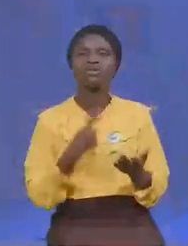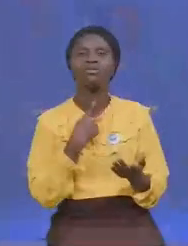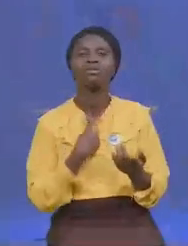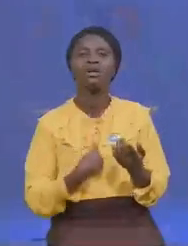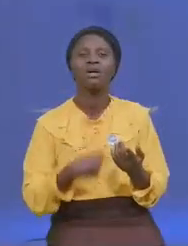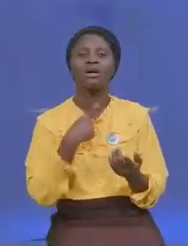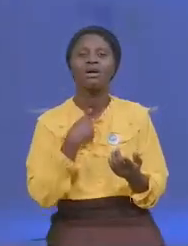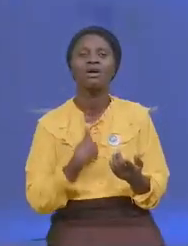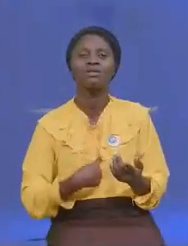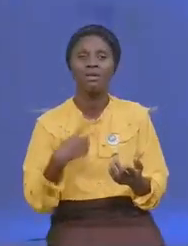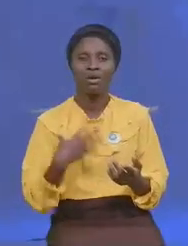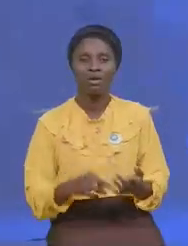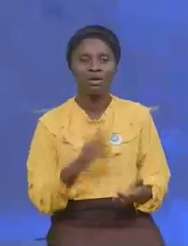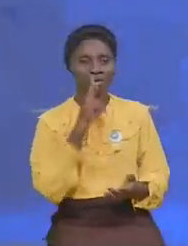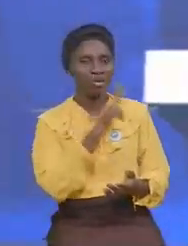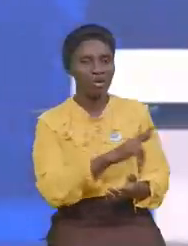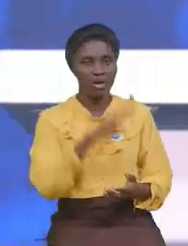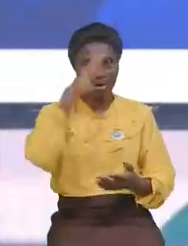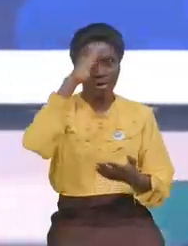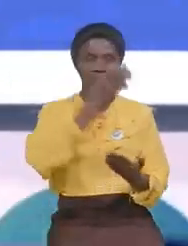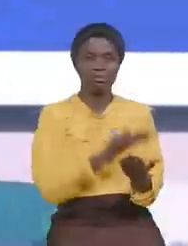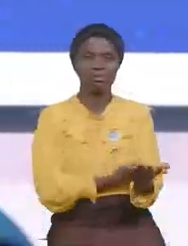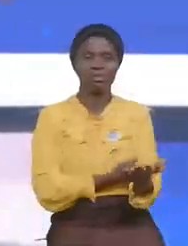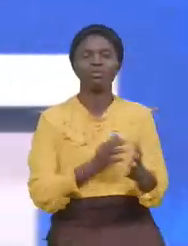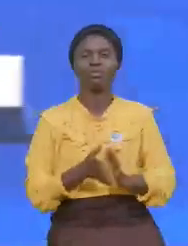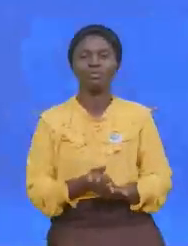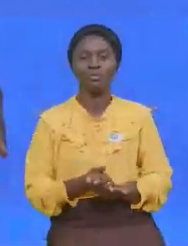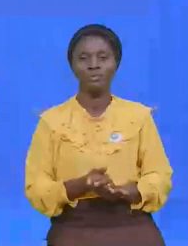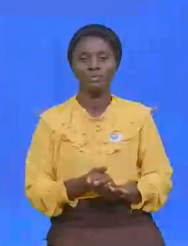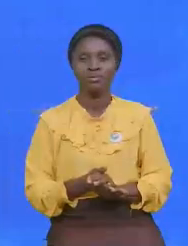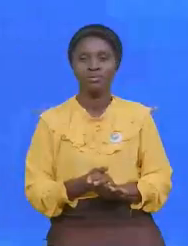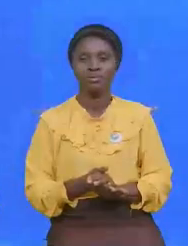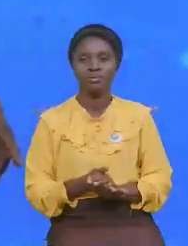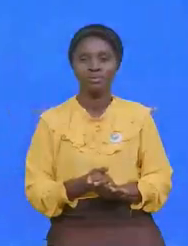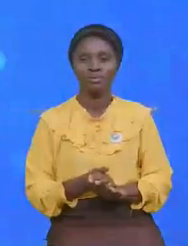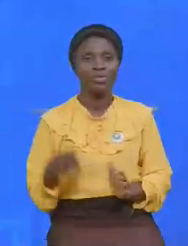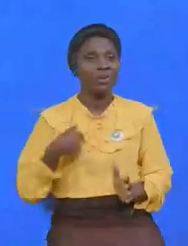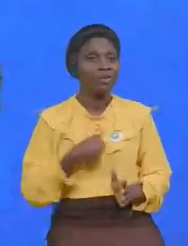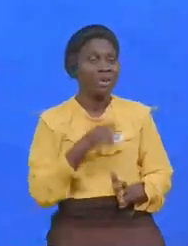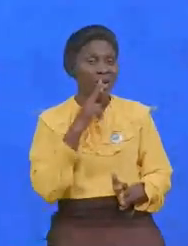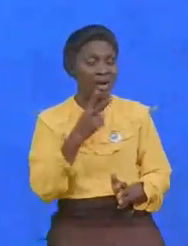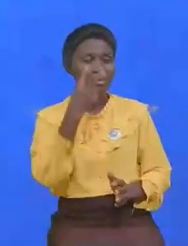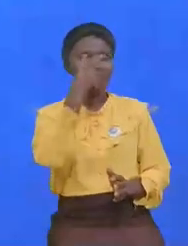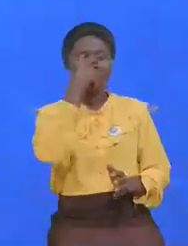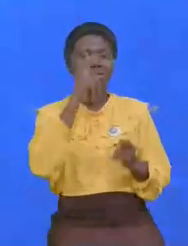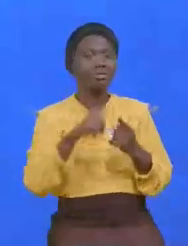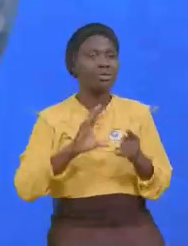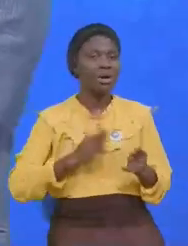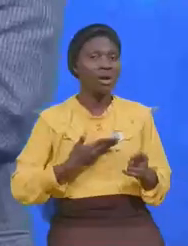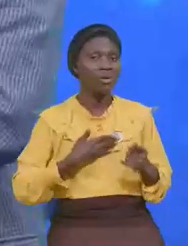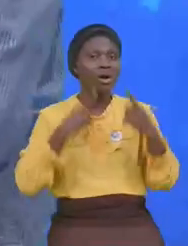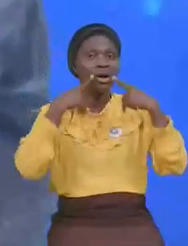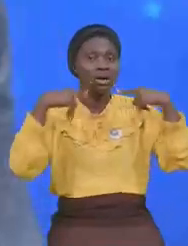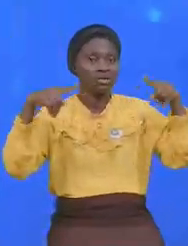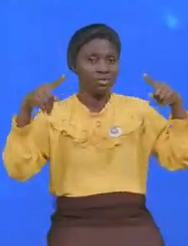Elle a puisé de l'eau pour étancher la soif de son fils. Nous sommes aveugles à notre succès.